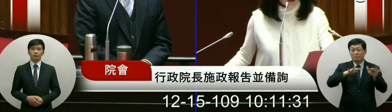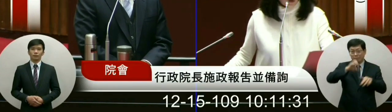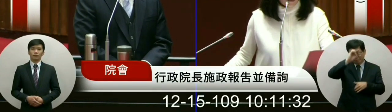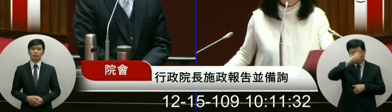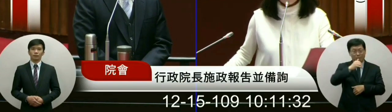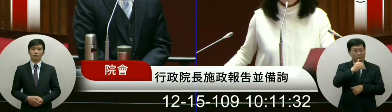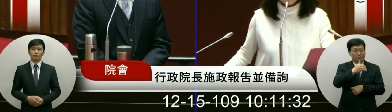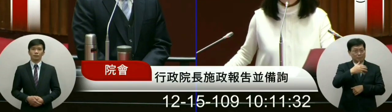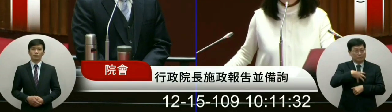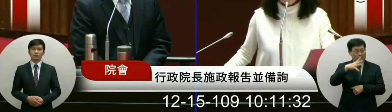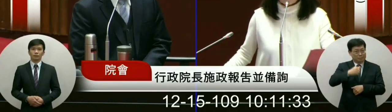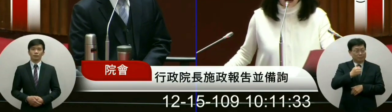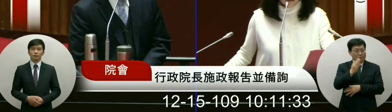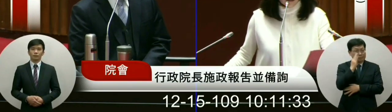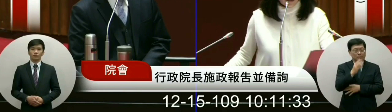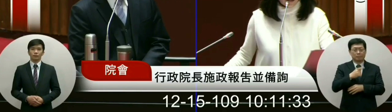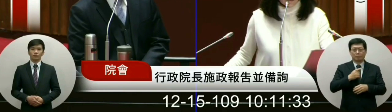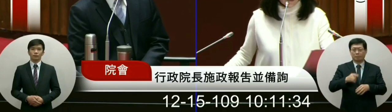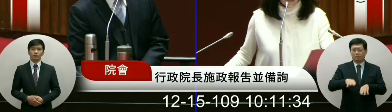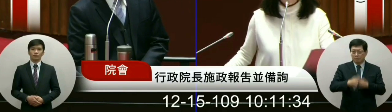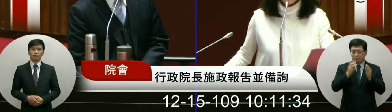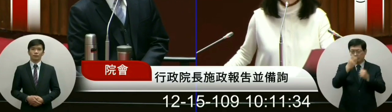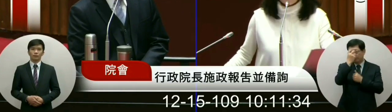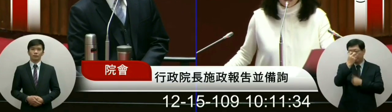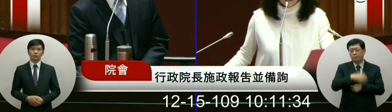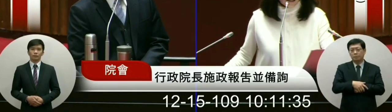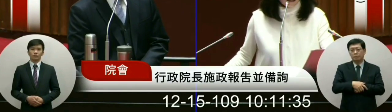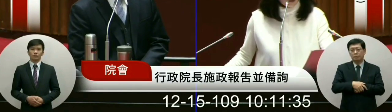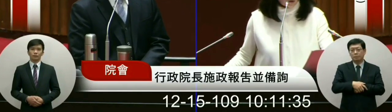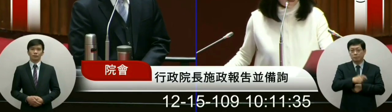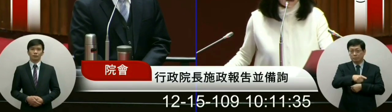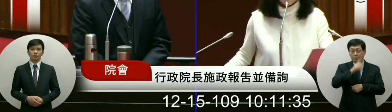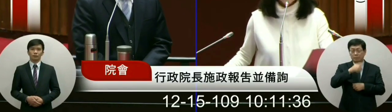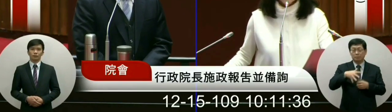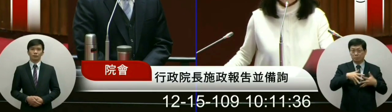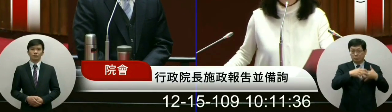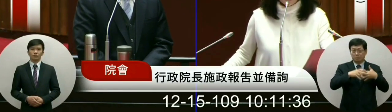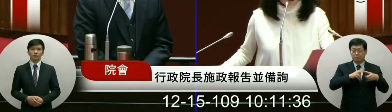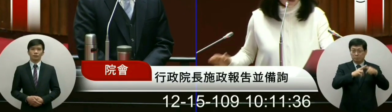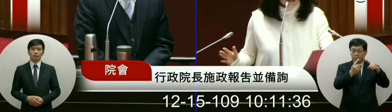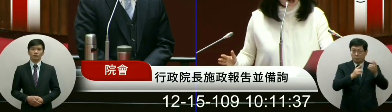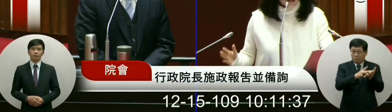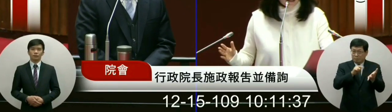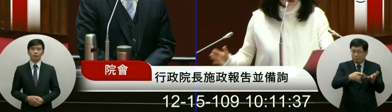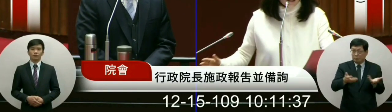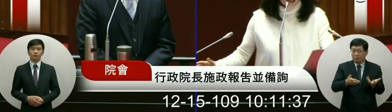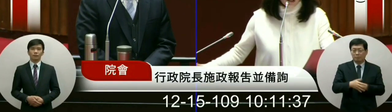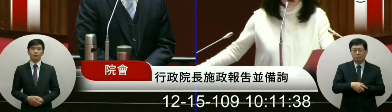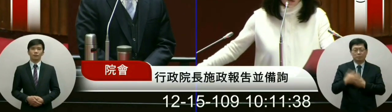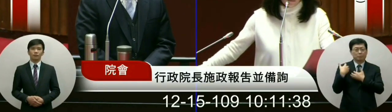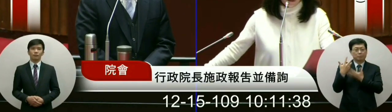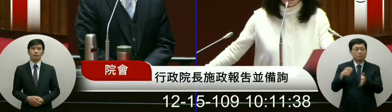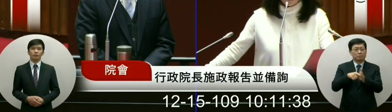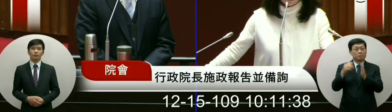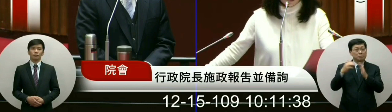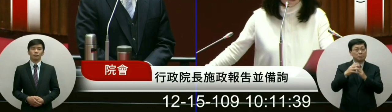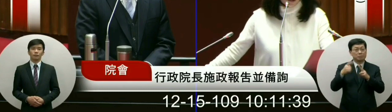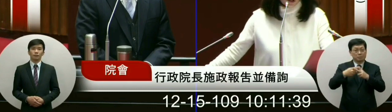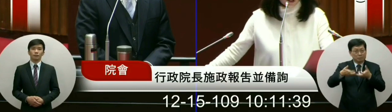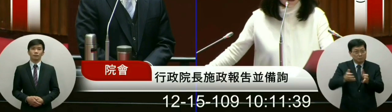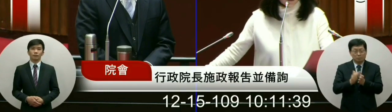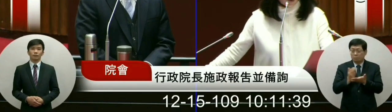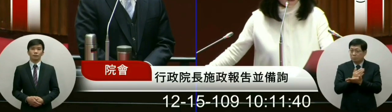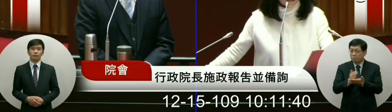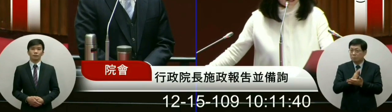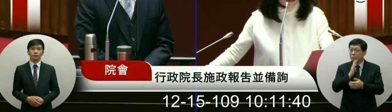党的陈水扁政府开始审查莱克多巴胺， 除了交给专家小组评估是